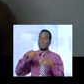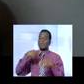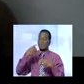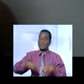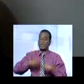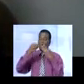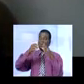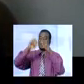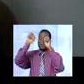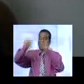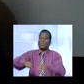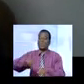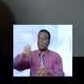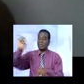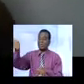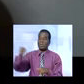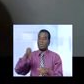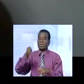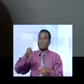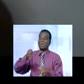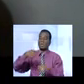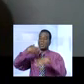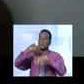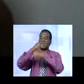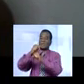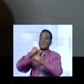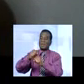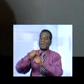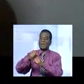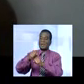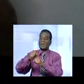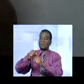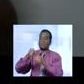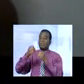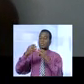la possibilité de créer Zogang.